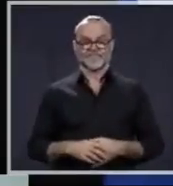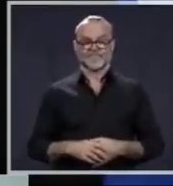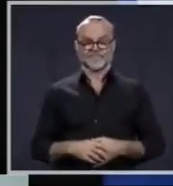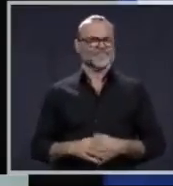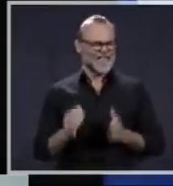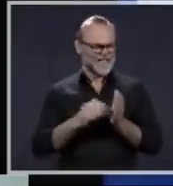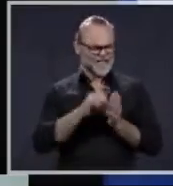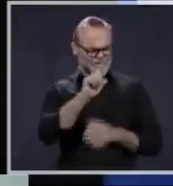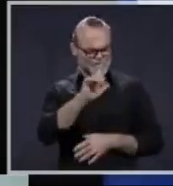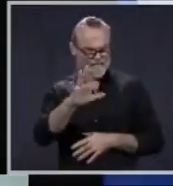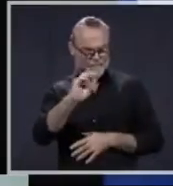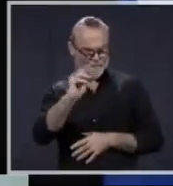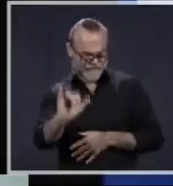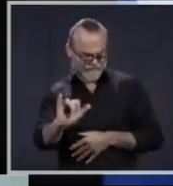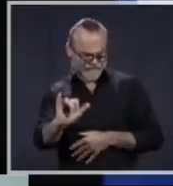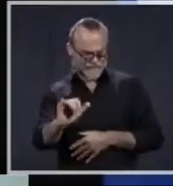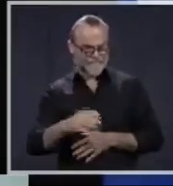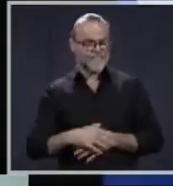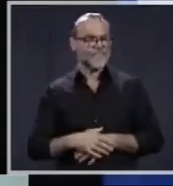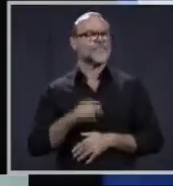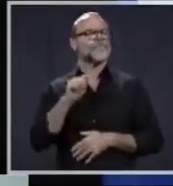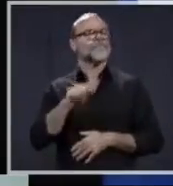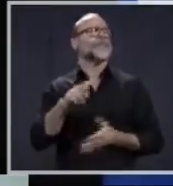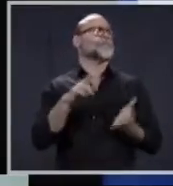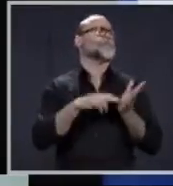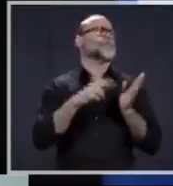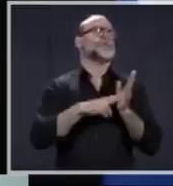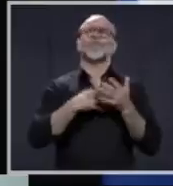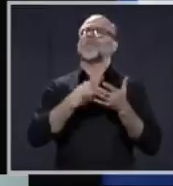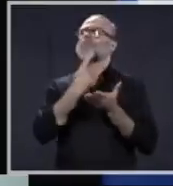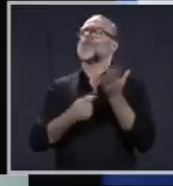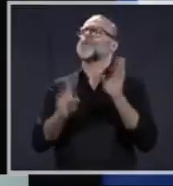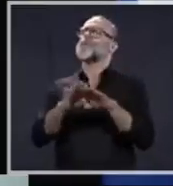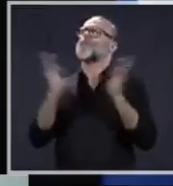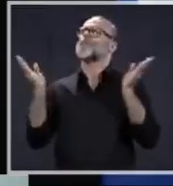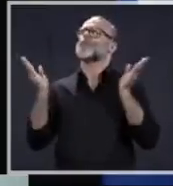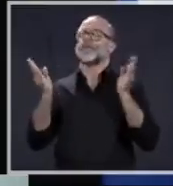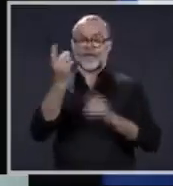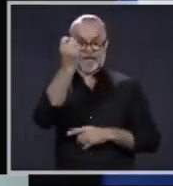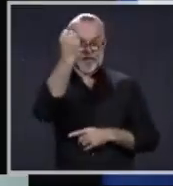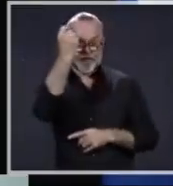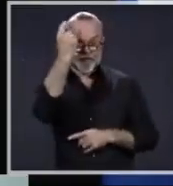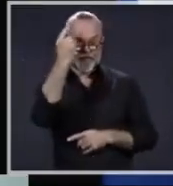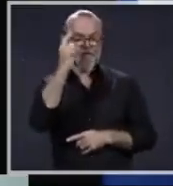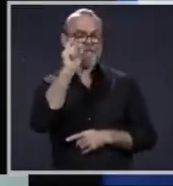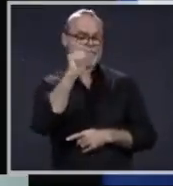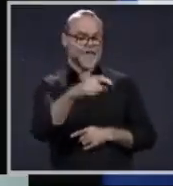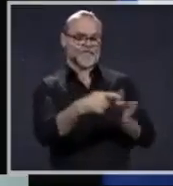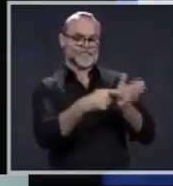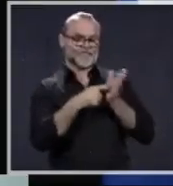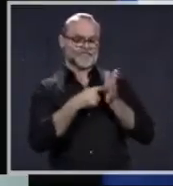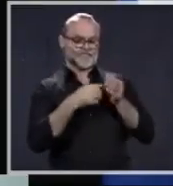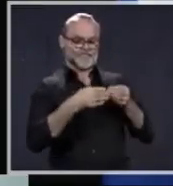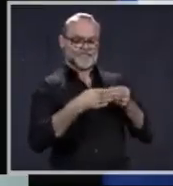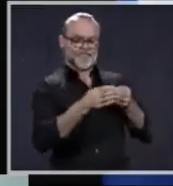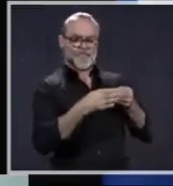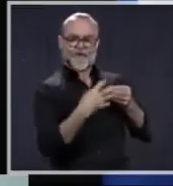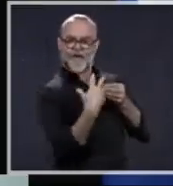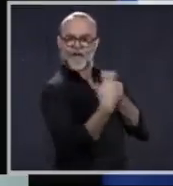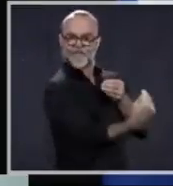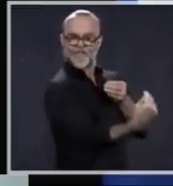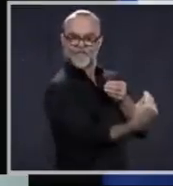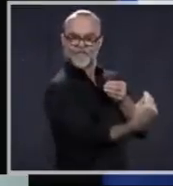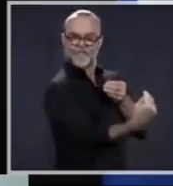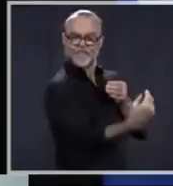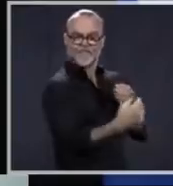ask Quebecers to continue to be very careful. If we don't want to go back and put the brakes on